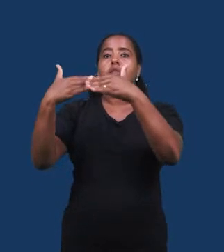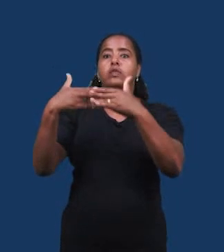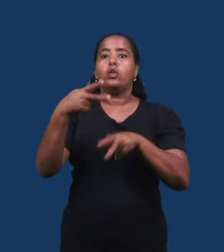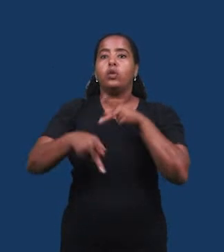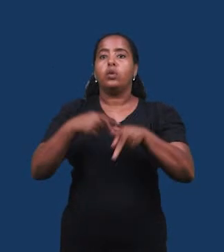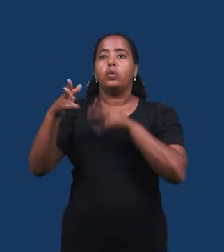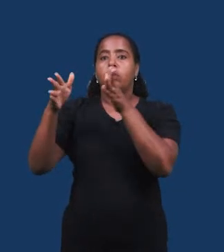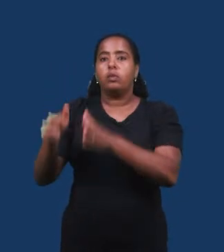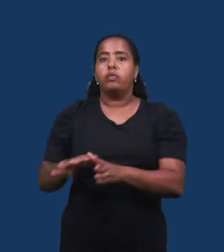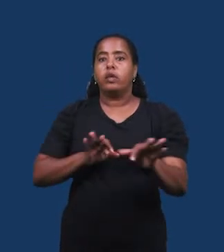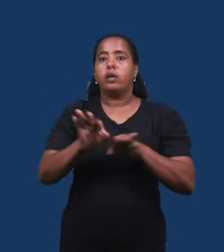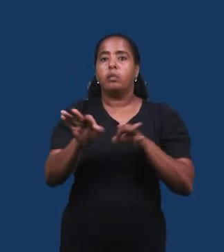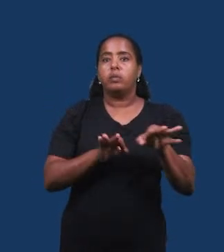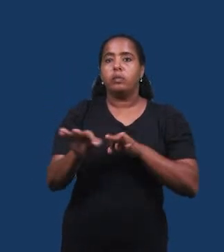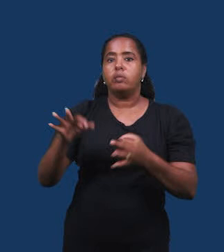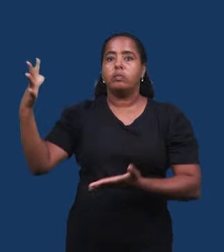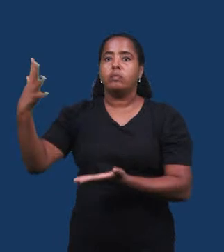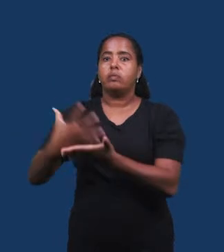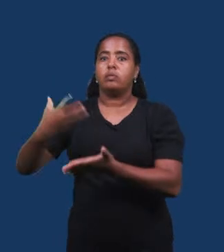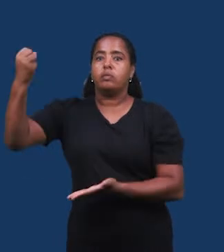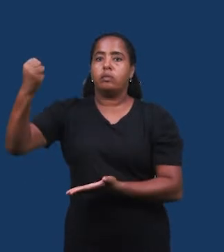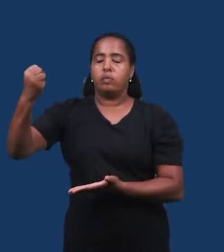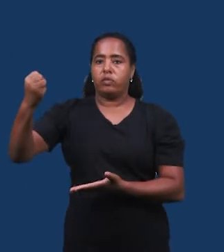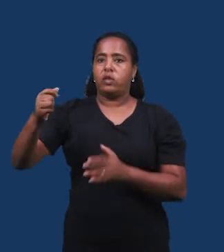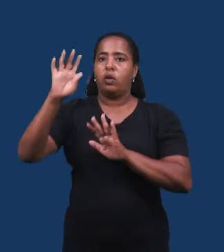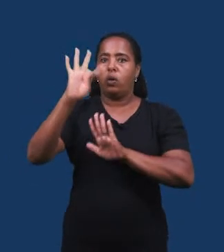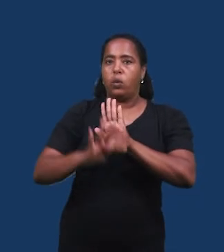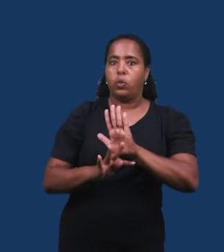Et le Saint-Esprit sauve,